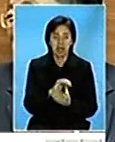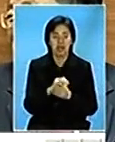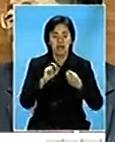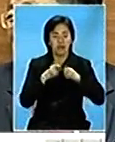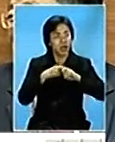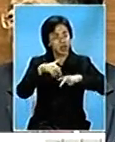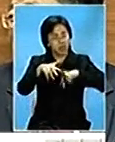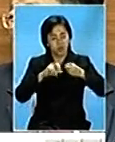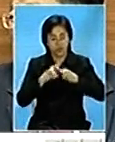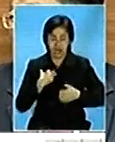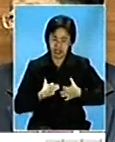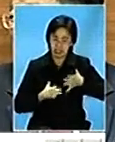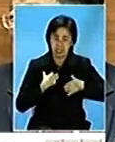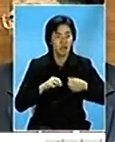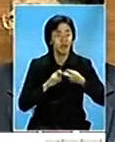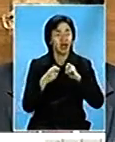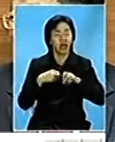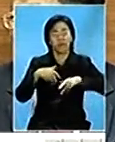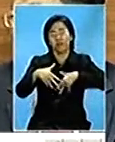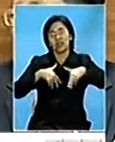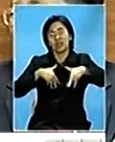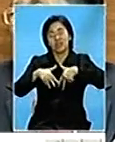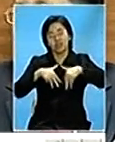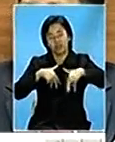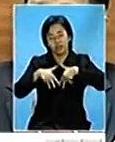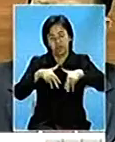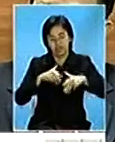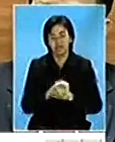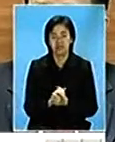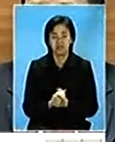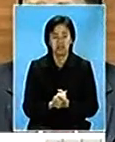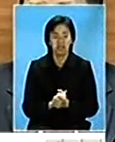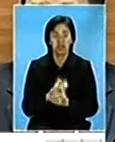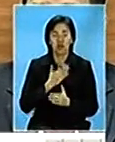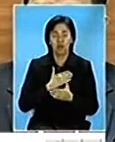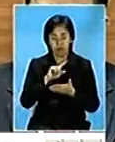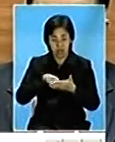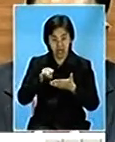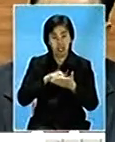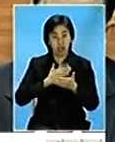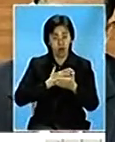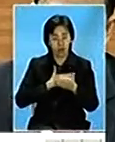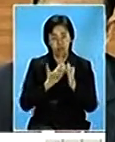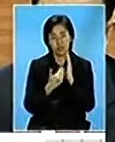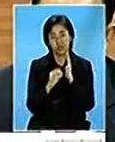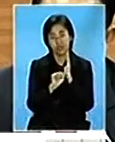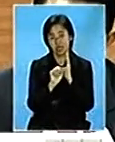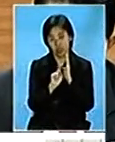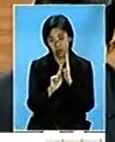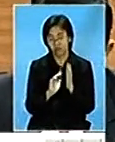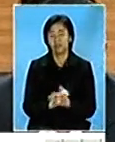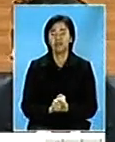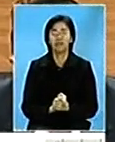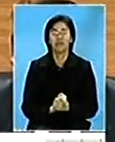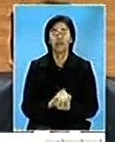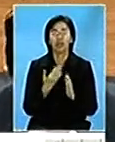เดือดร้อนของพี่น้องประชาชนในเขตเลือกตั้งผมในจังหวัดสกลนครท่านประธานครับ